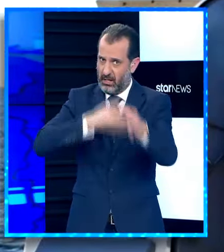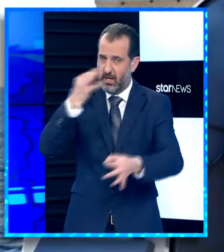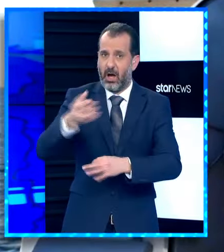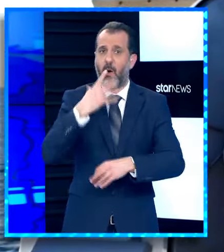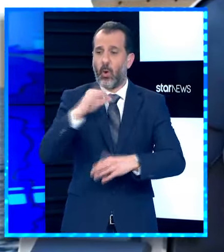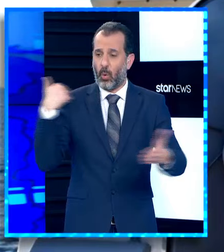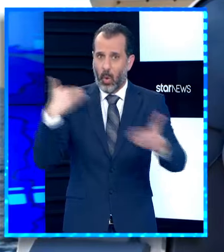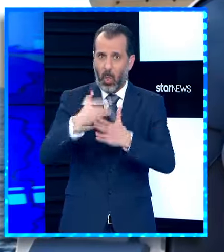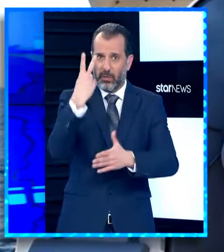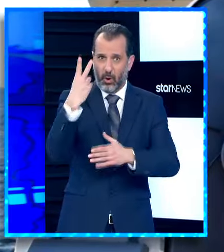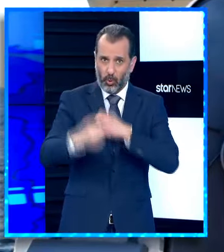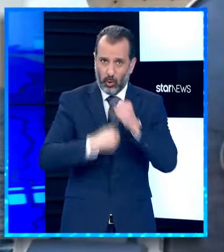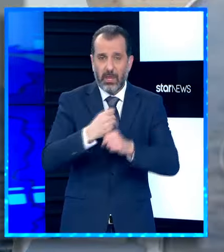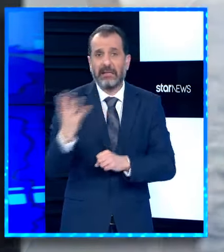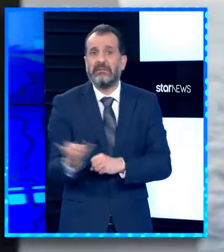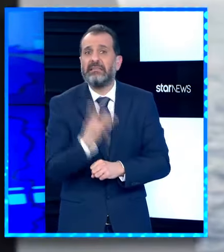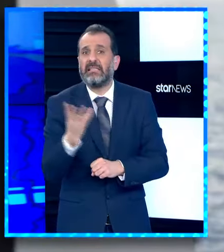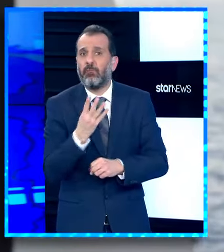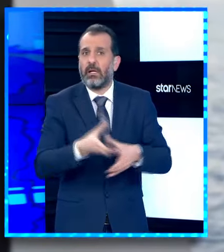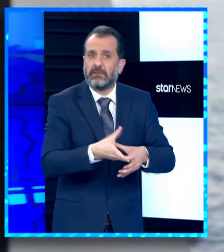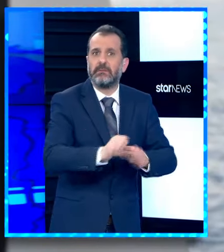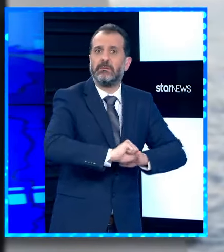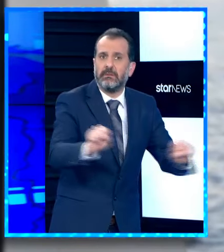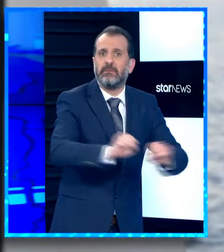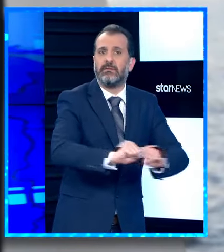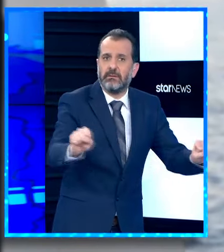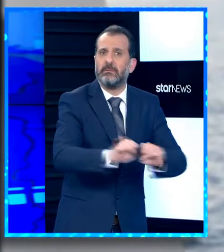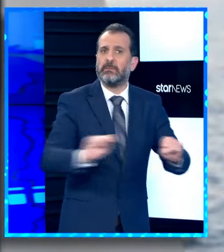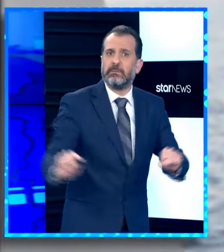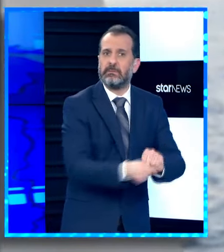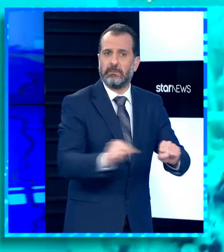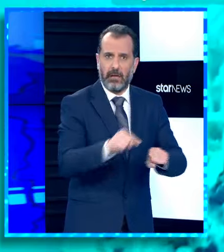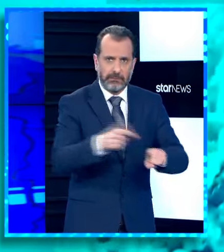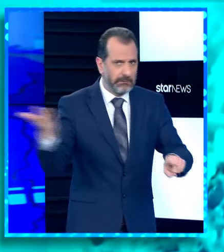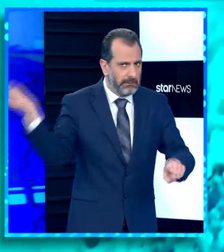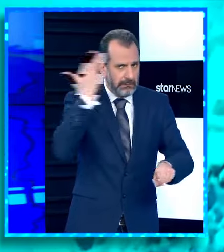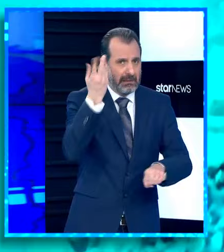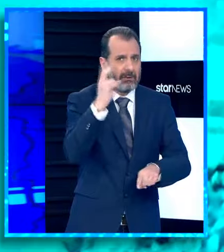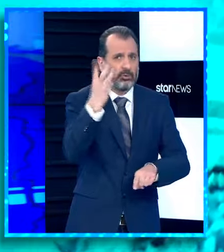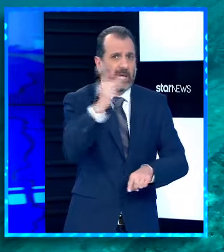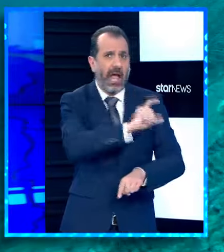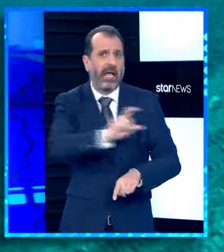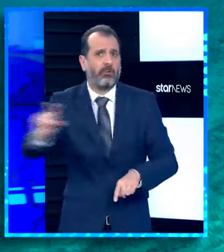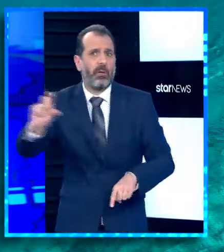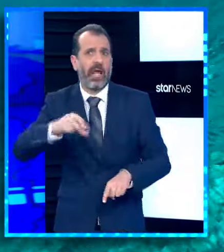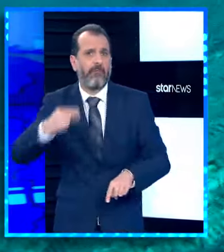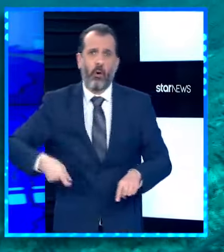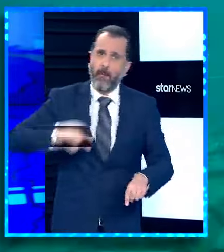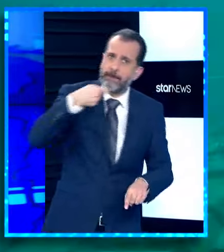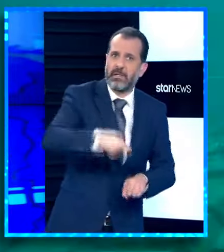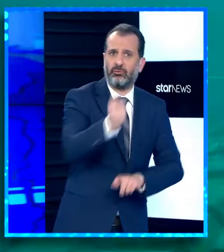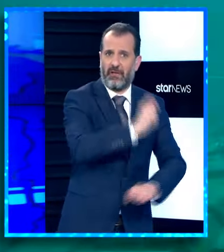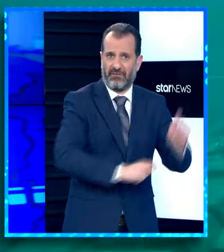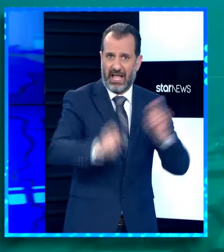σε 2 χρόνια σε αυτόν τον υποθαλάσσιο αγωγό, που σημειωτέων στήχησε 23 εκατομμύρια ευρώ. Ενώ η αποκατάσταση της σοβαρής αυτής